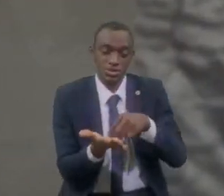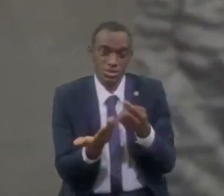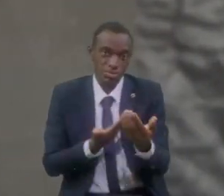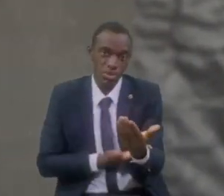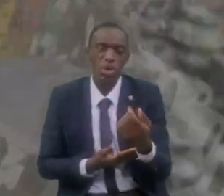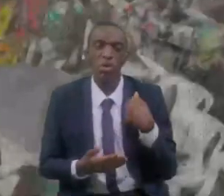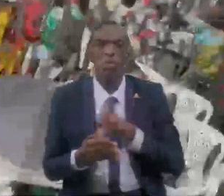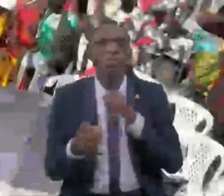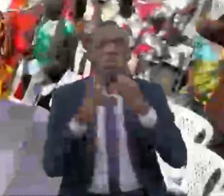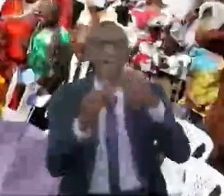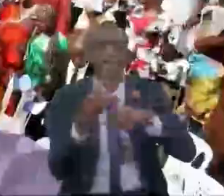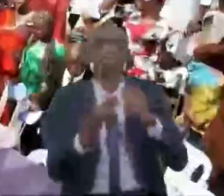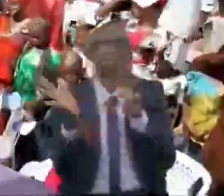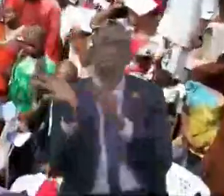Jésus.